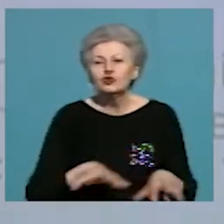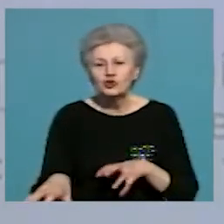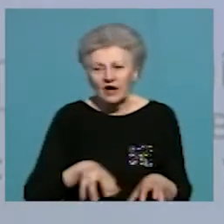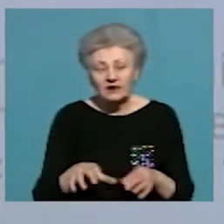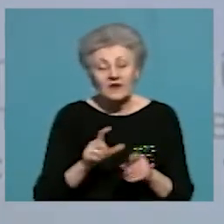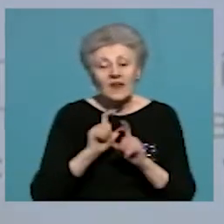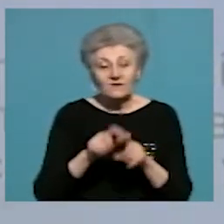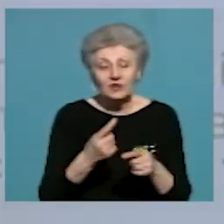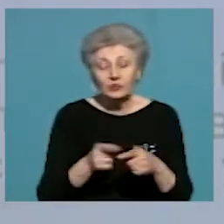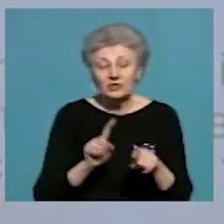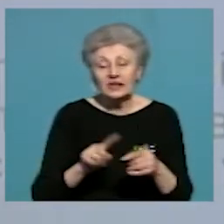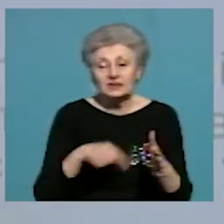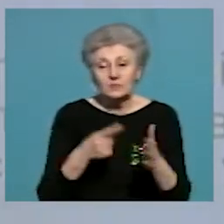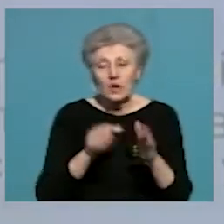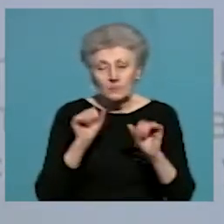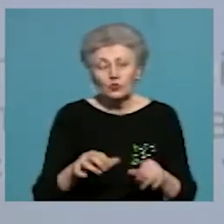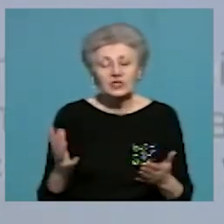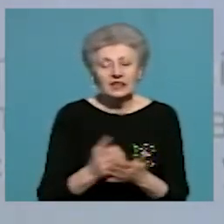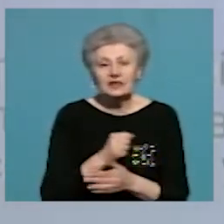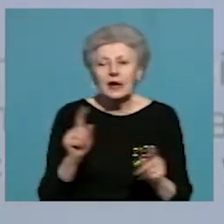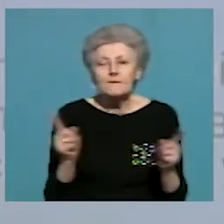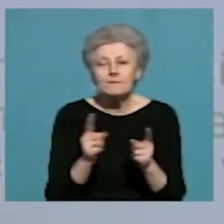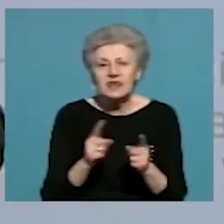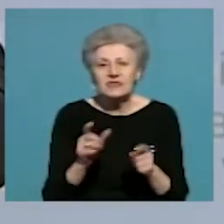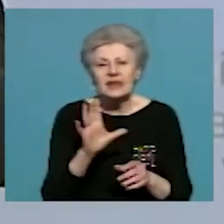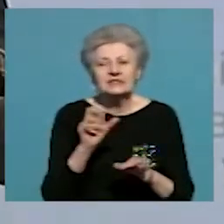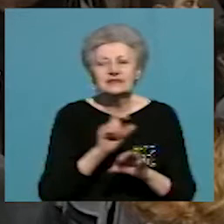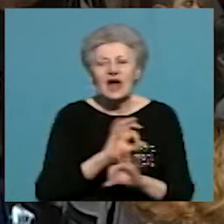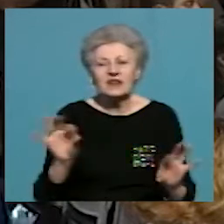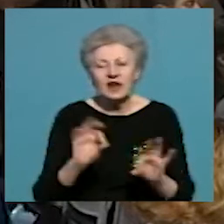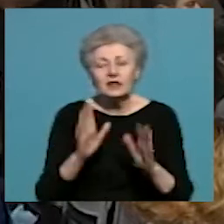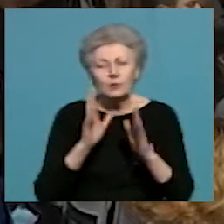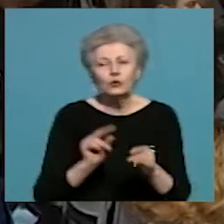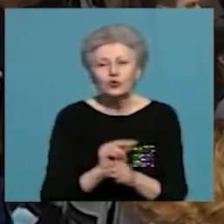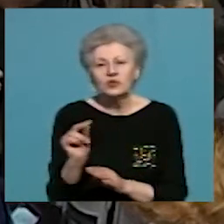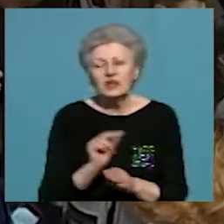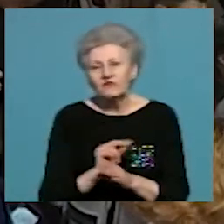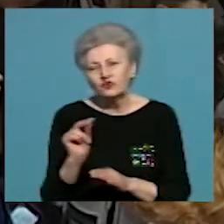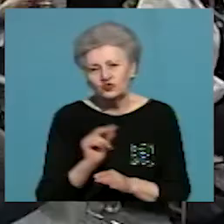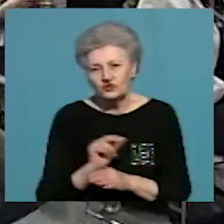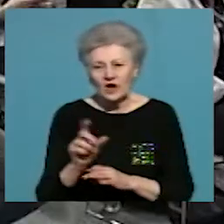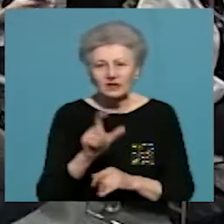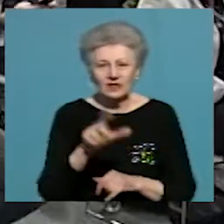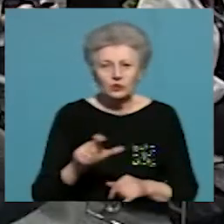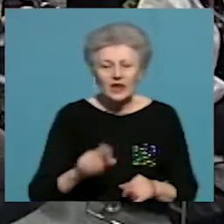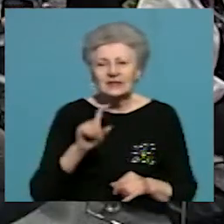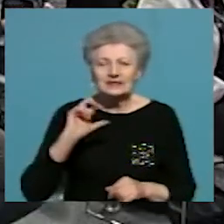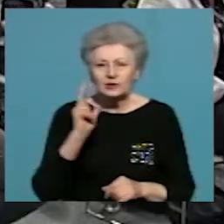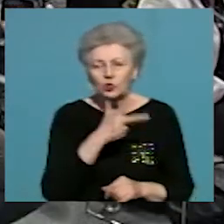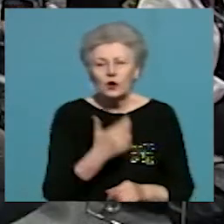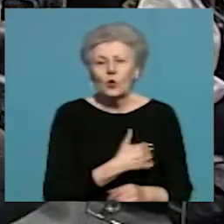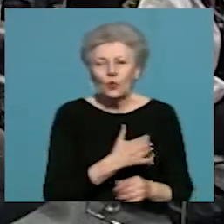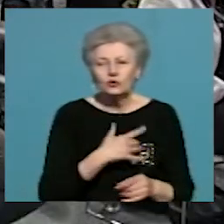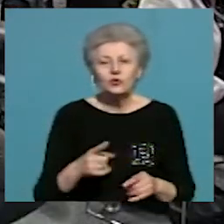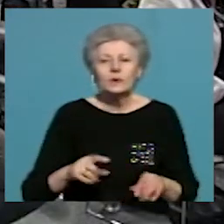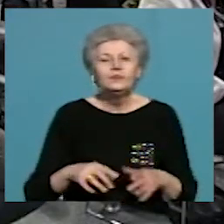ці запитання можна буде знайти у міні-серіалах. Навчатимуть людей також на курсах у новостворених центрах. За 3 роки хочуть охопити такою